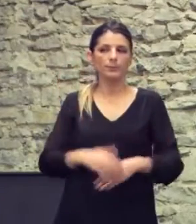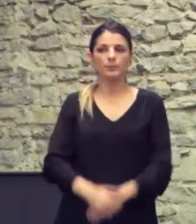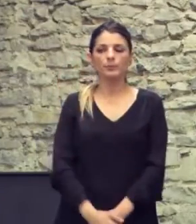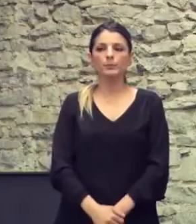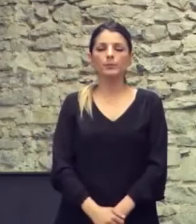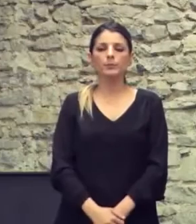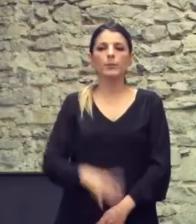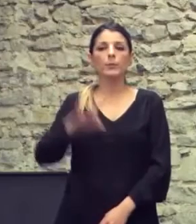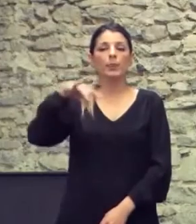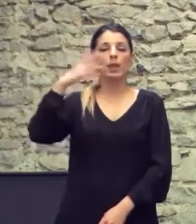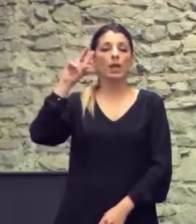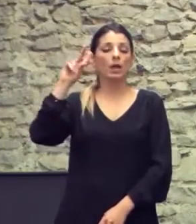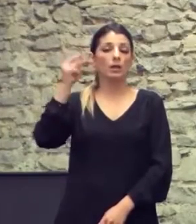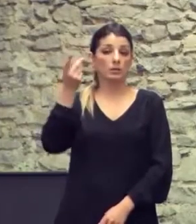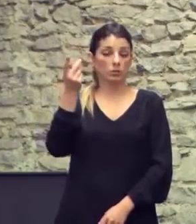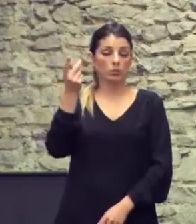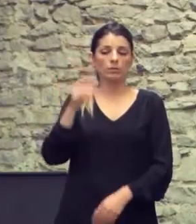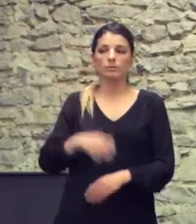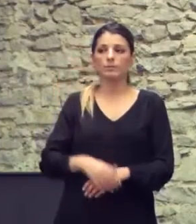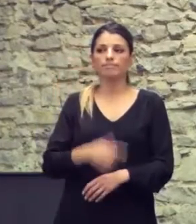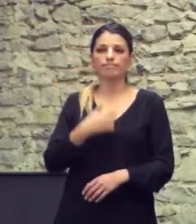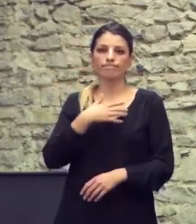Bigarren ideia, aipatu nahi nuena da,